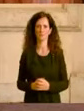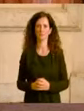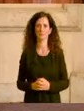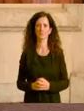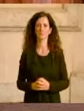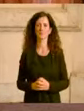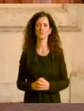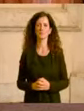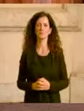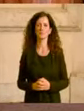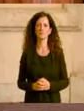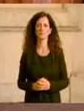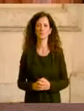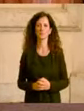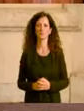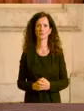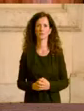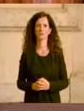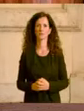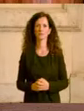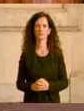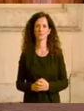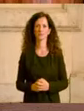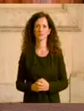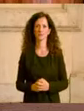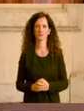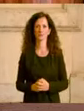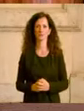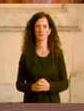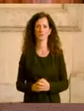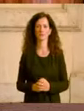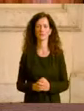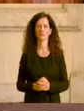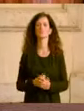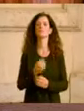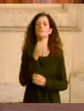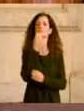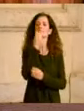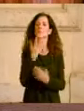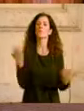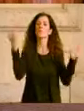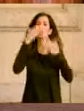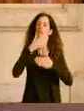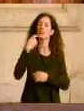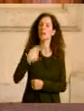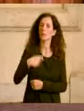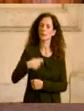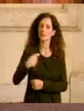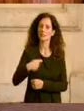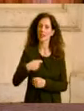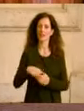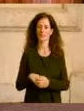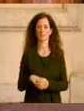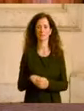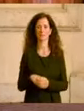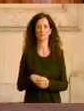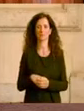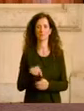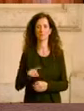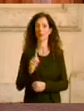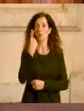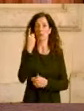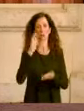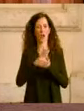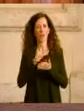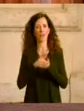Buonasera Presidente, È la prima conferenza stampa dopo